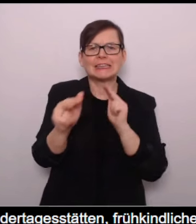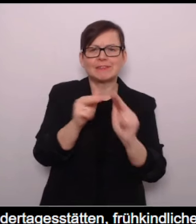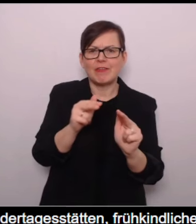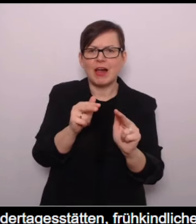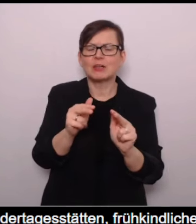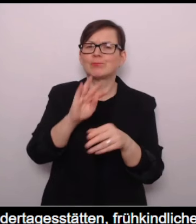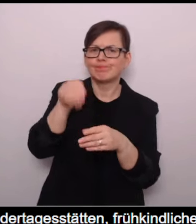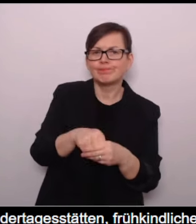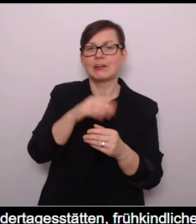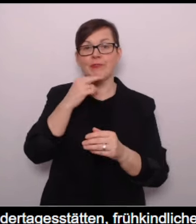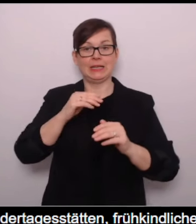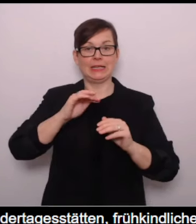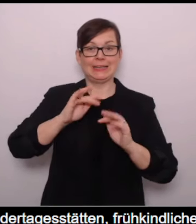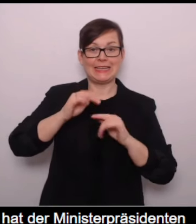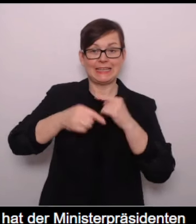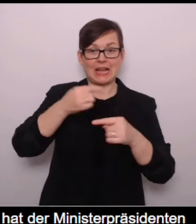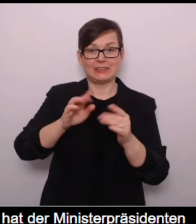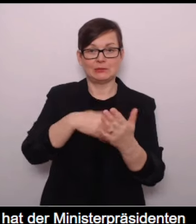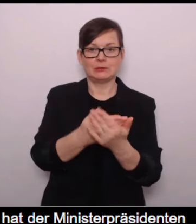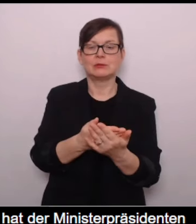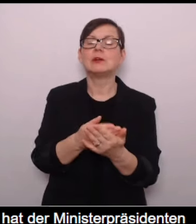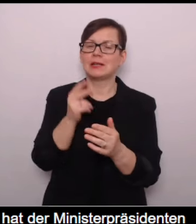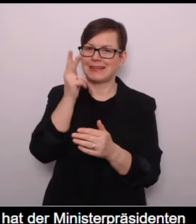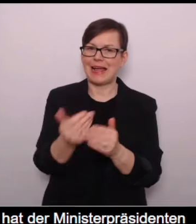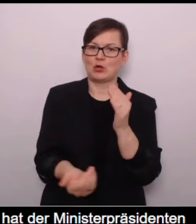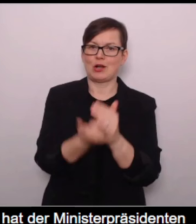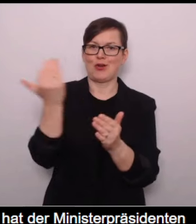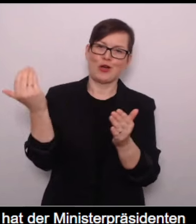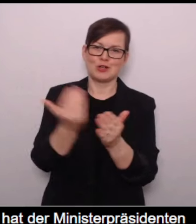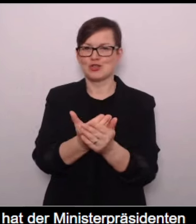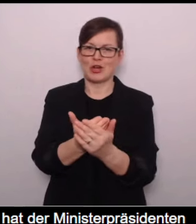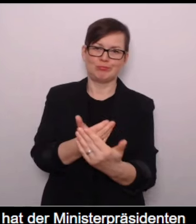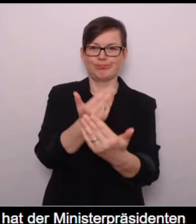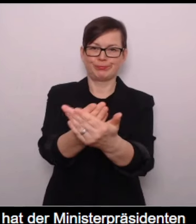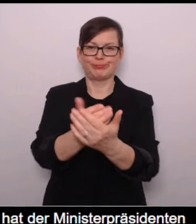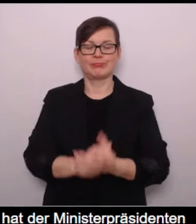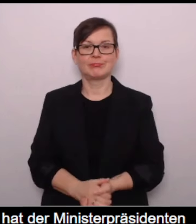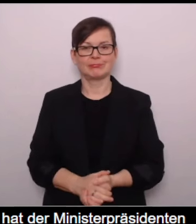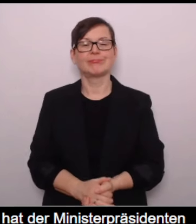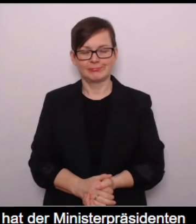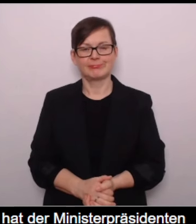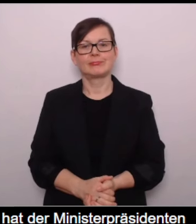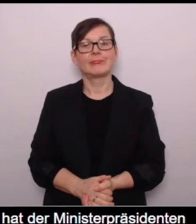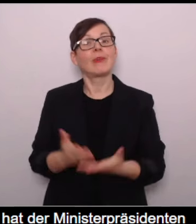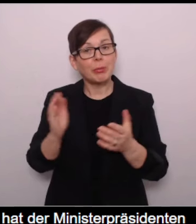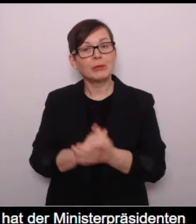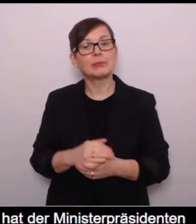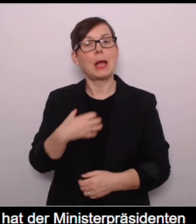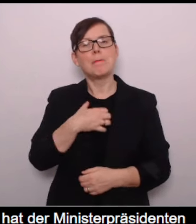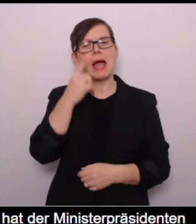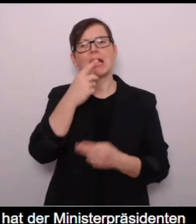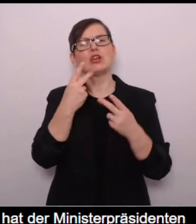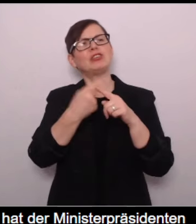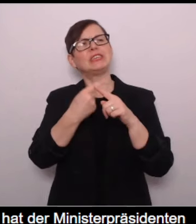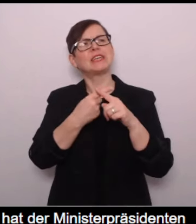Polizeibudget. Und auch im Bereich der Steuer- und Finanzverwaltung mit den vielen Digitalisierungsaufgaben werden wir 300 neue Stellen